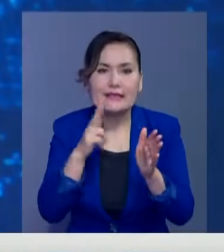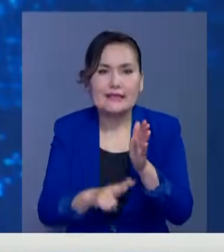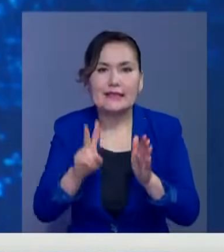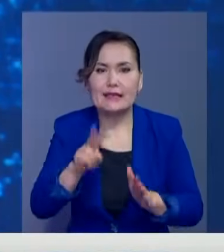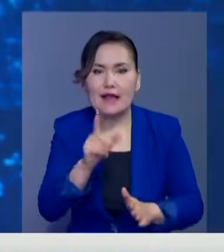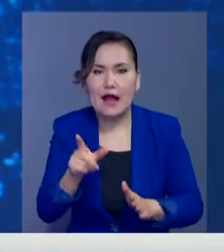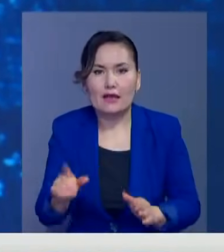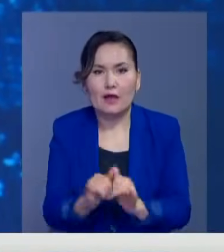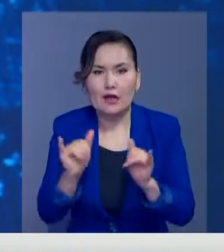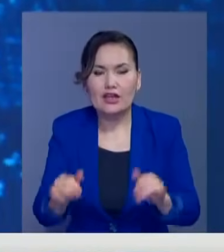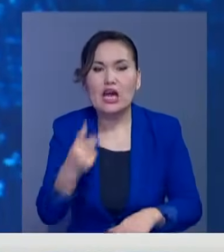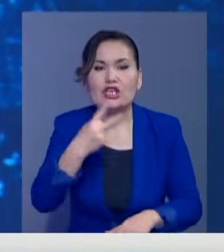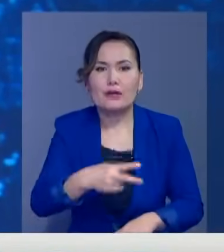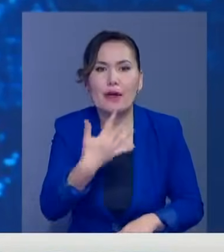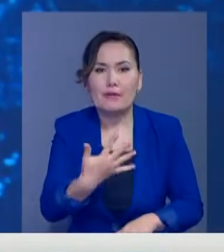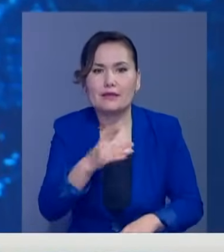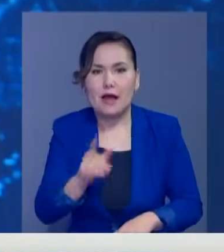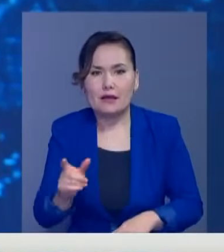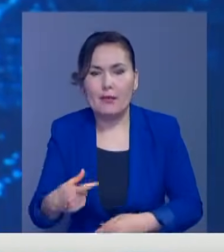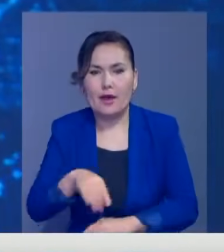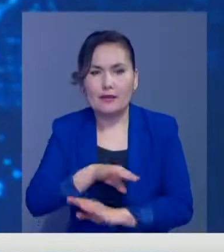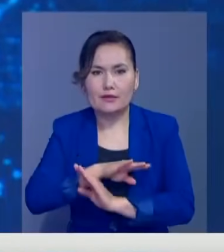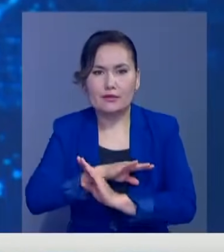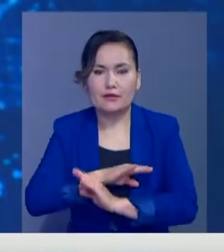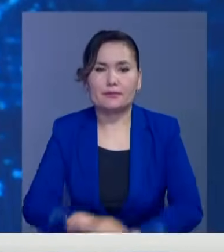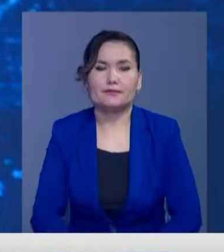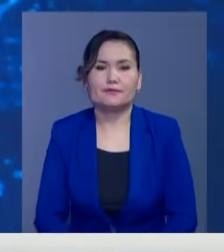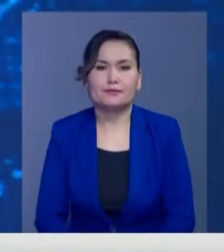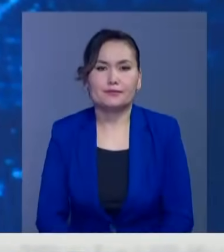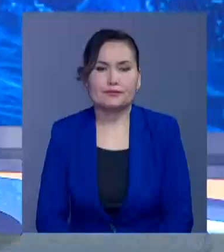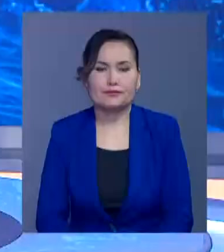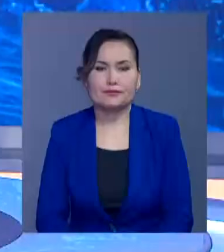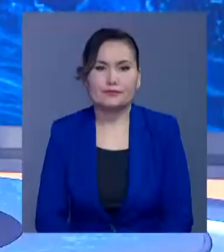2982 адамға жетті. 25 адам қайтыс болды.